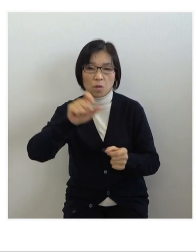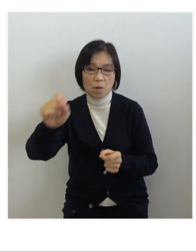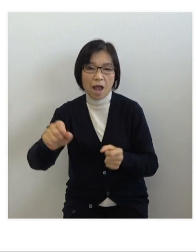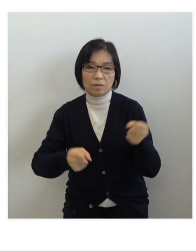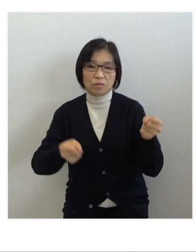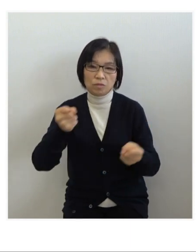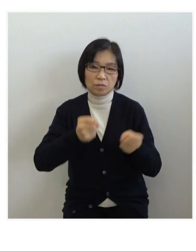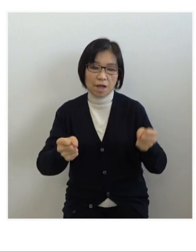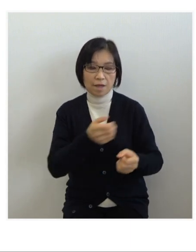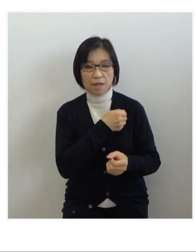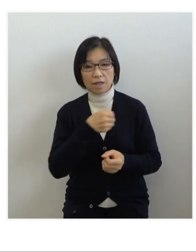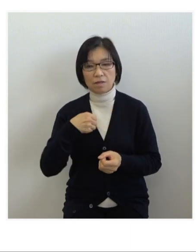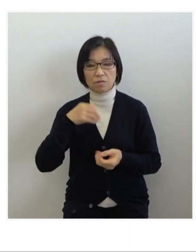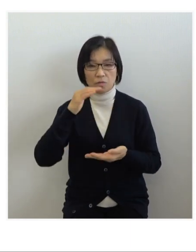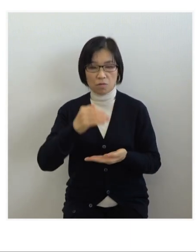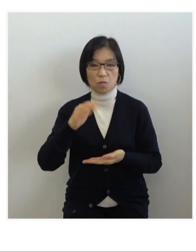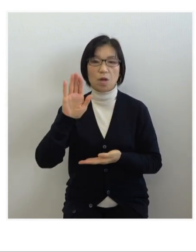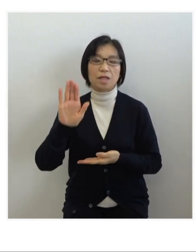ります。